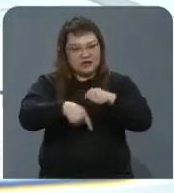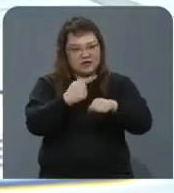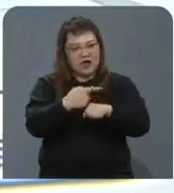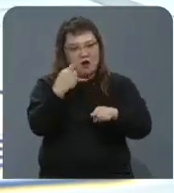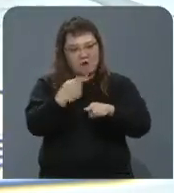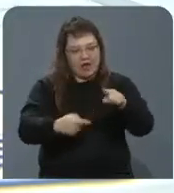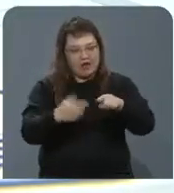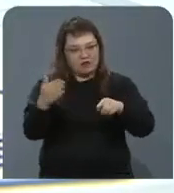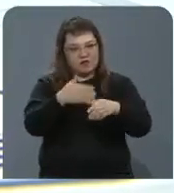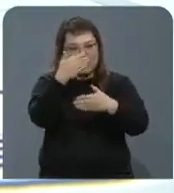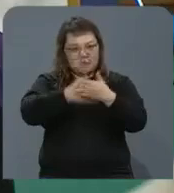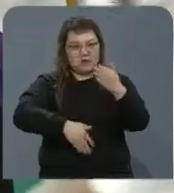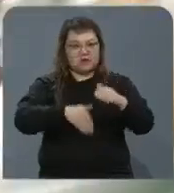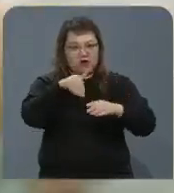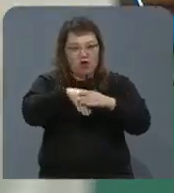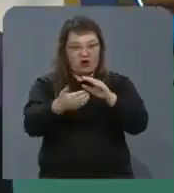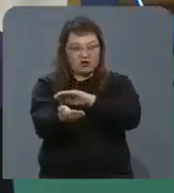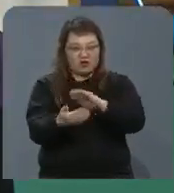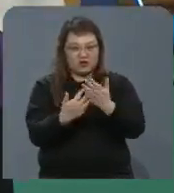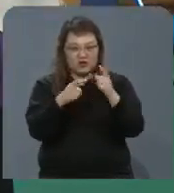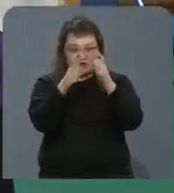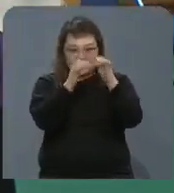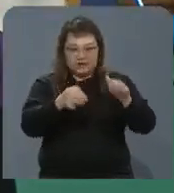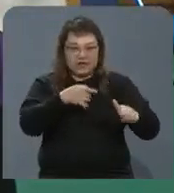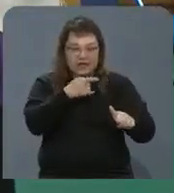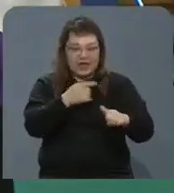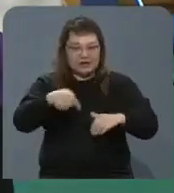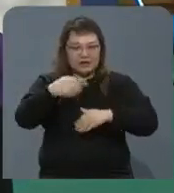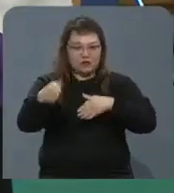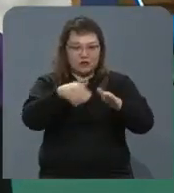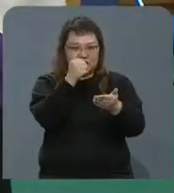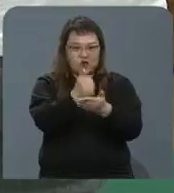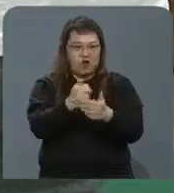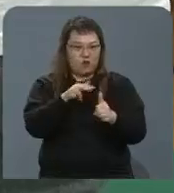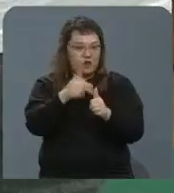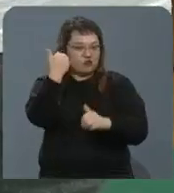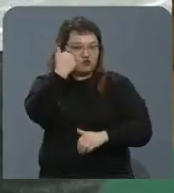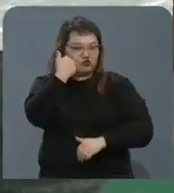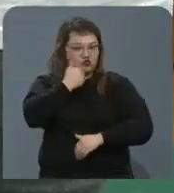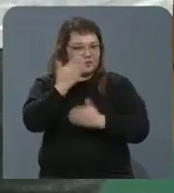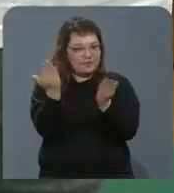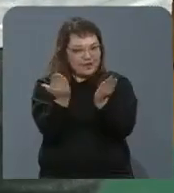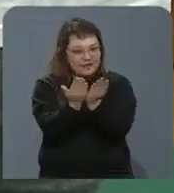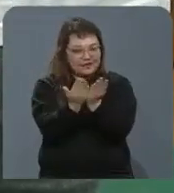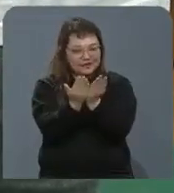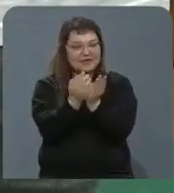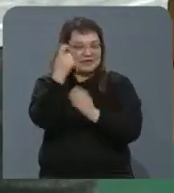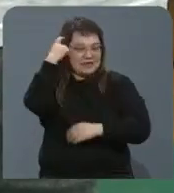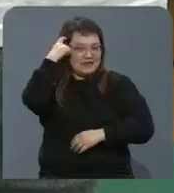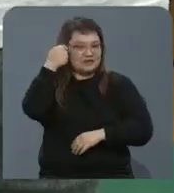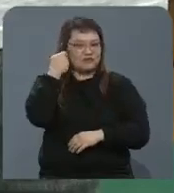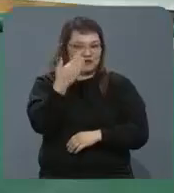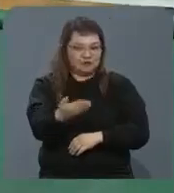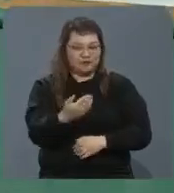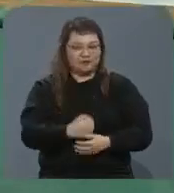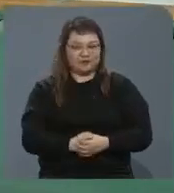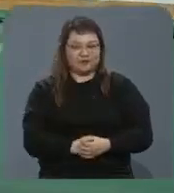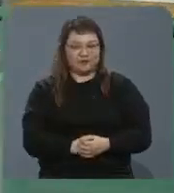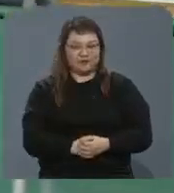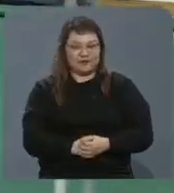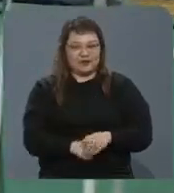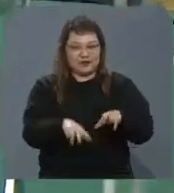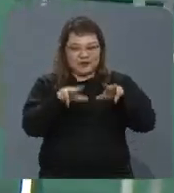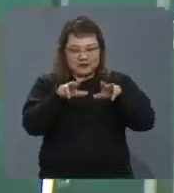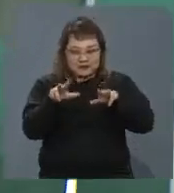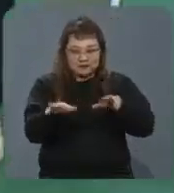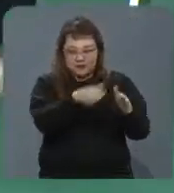남지 않은 선거를 앞두고 제주도민들에게 차기 도지사 후보로 누가 적합하다고 생각하는지 물었습니다.